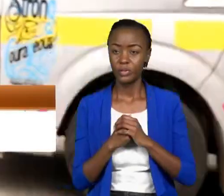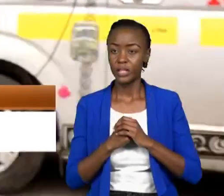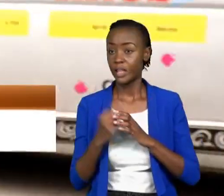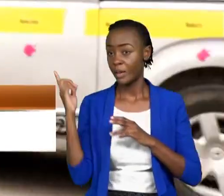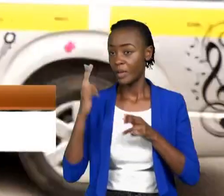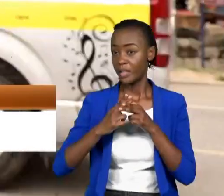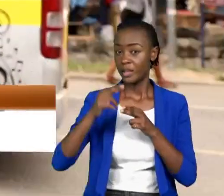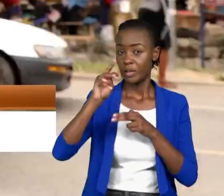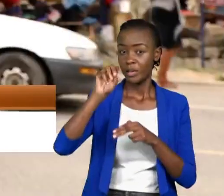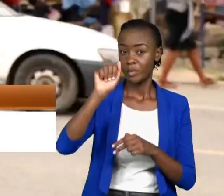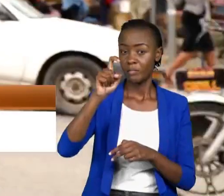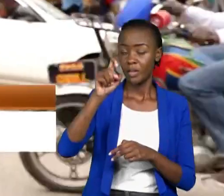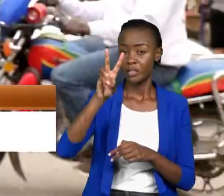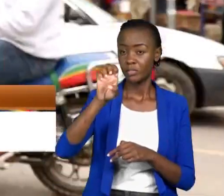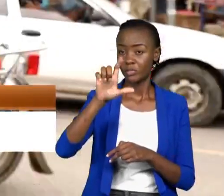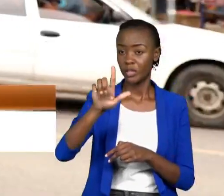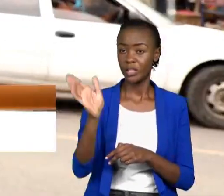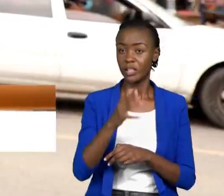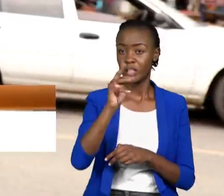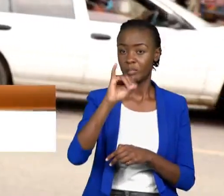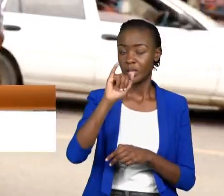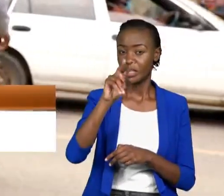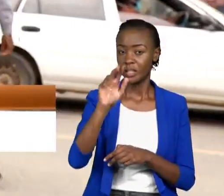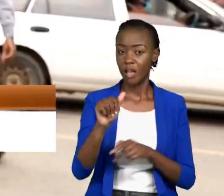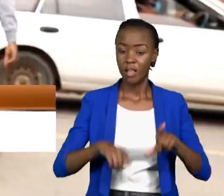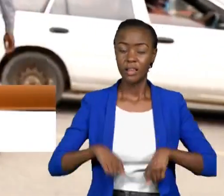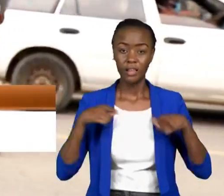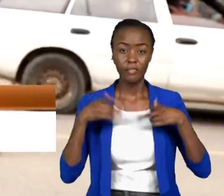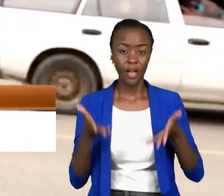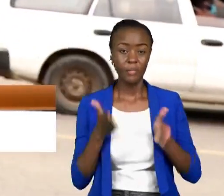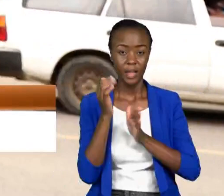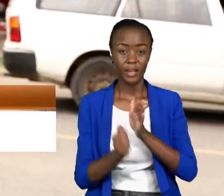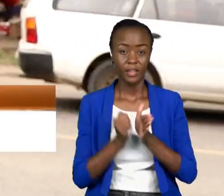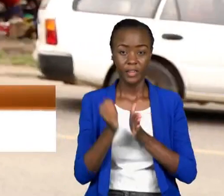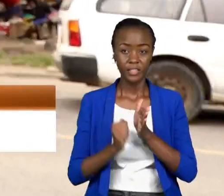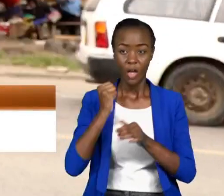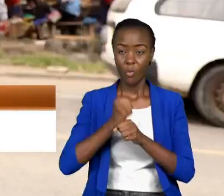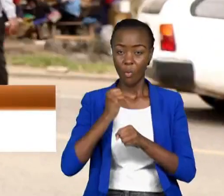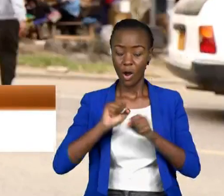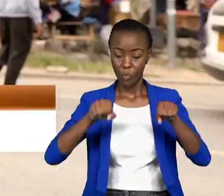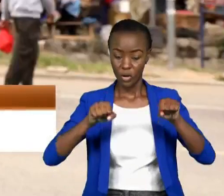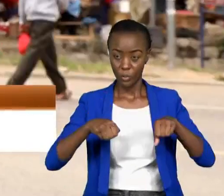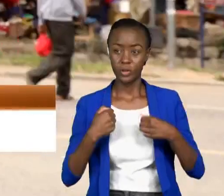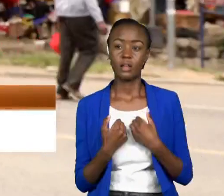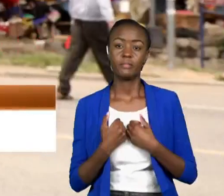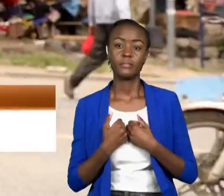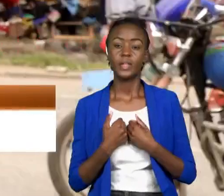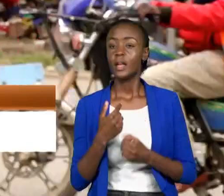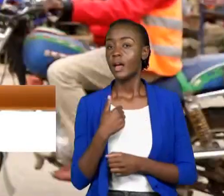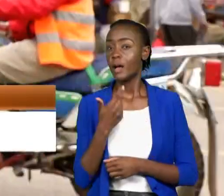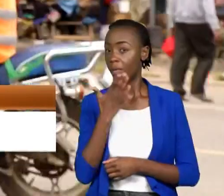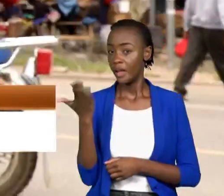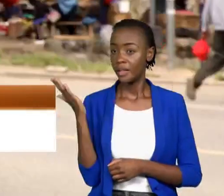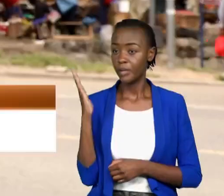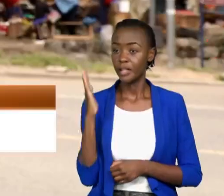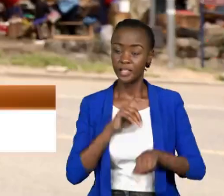ni Maxwell Maina. Mimi ni mkazi wa hapa Naivasha na nafanya na bodaboda. Na katika